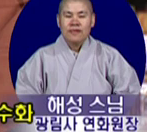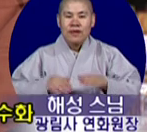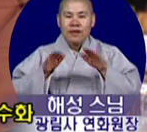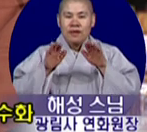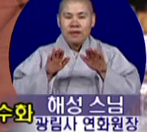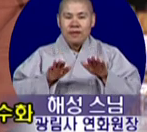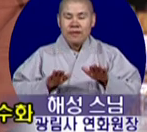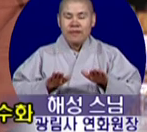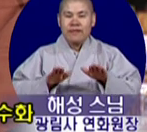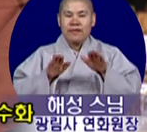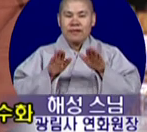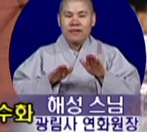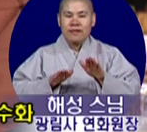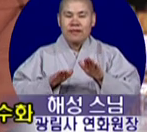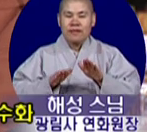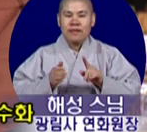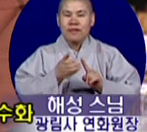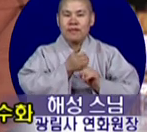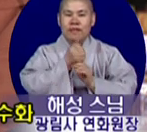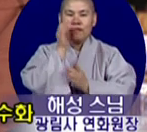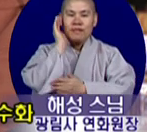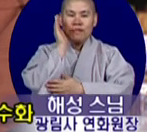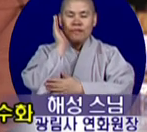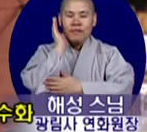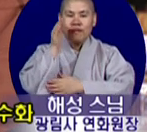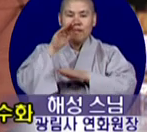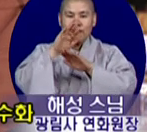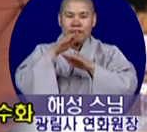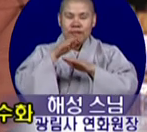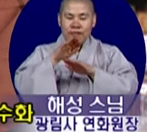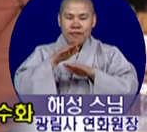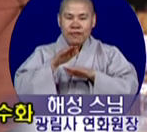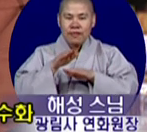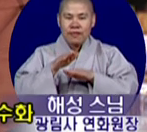오늘 법문은